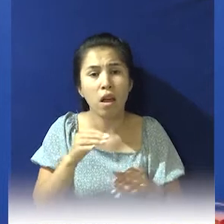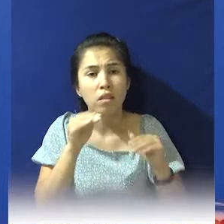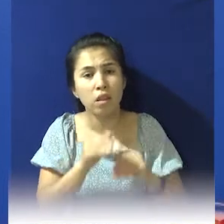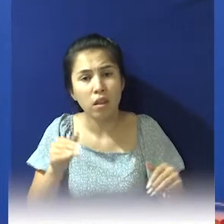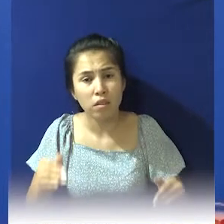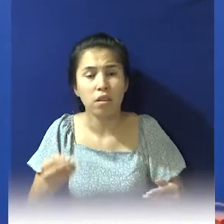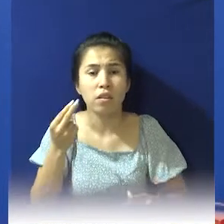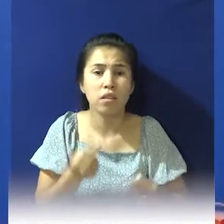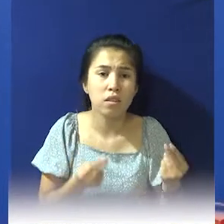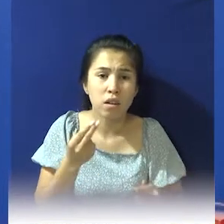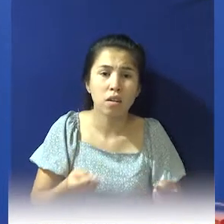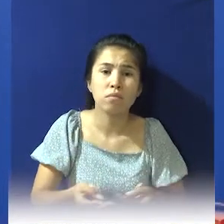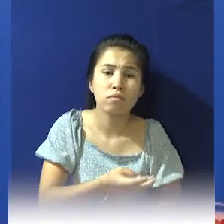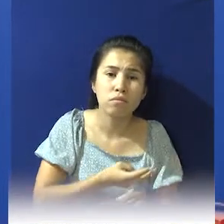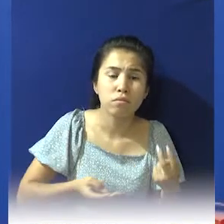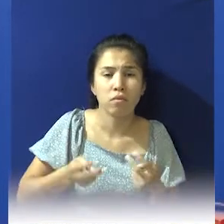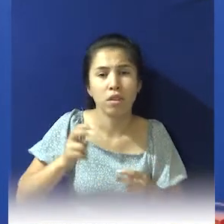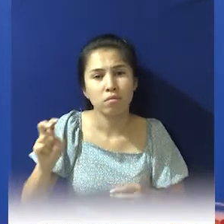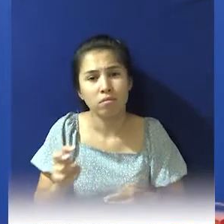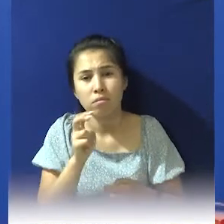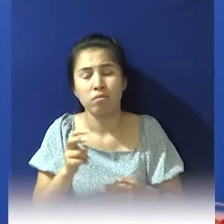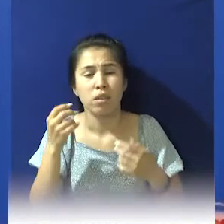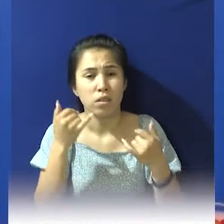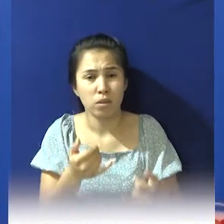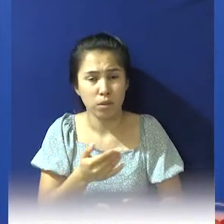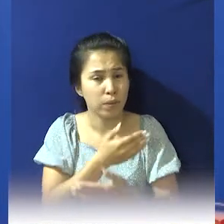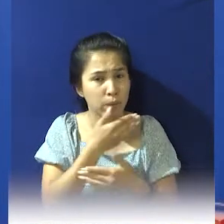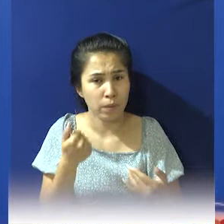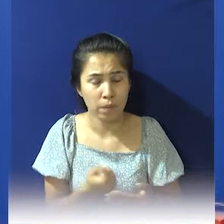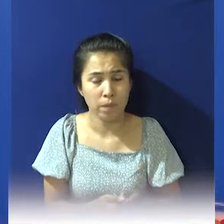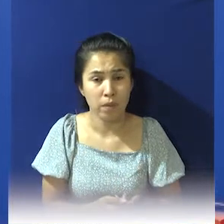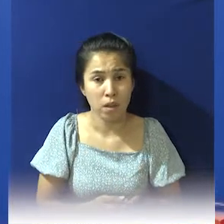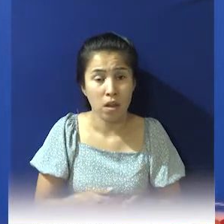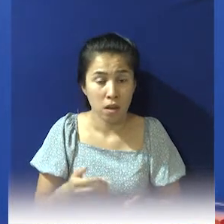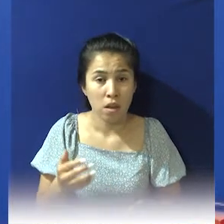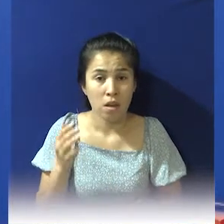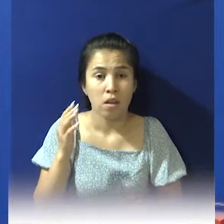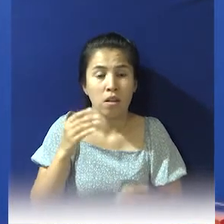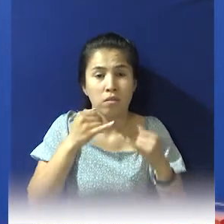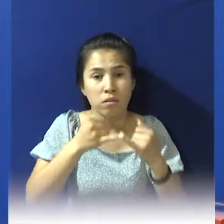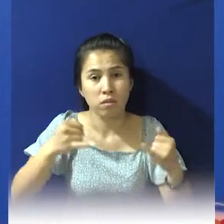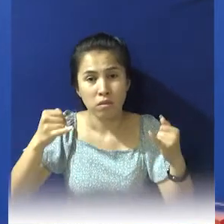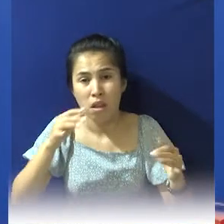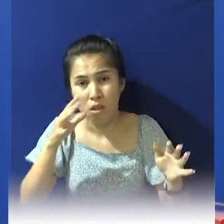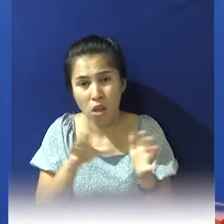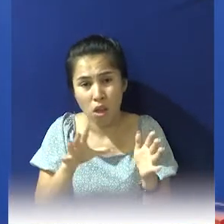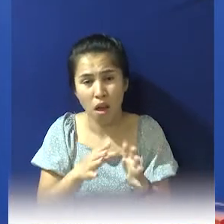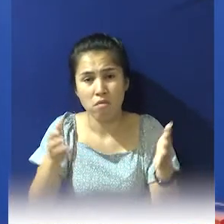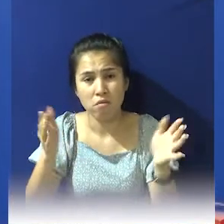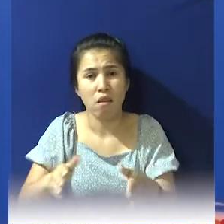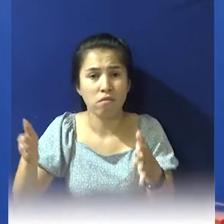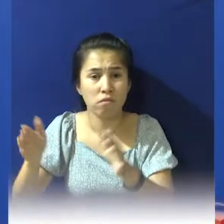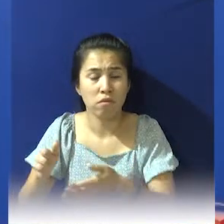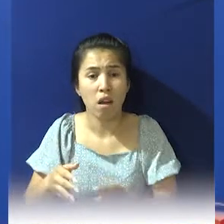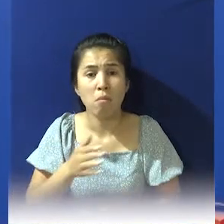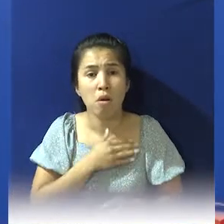предназначенных для удовлетворения потребностей малоимущих и многодетных семей. Так как сейчас сезон ягод и многие варят варенье, то за один раз